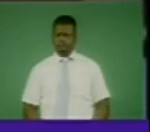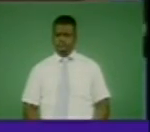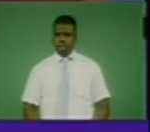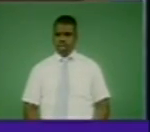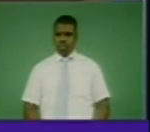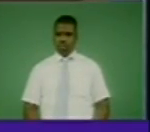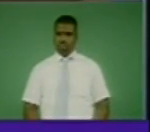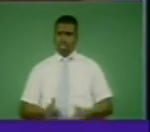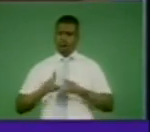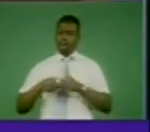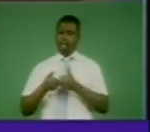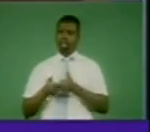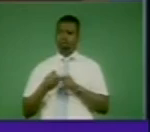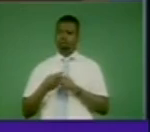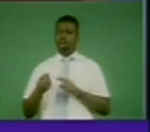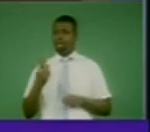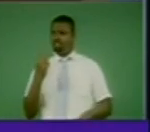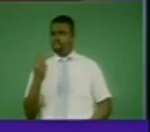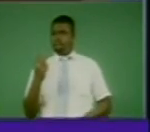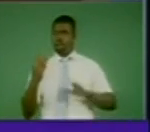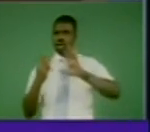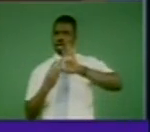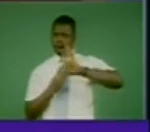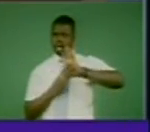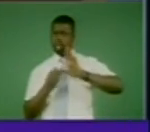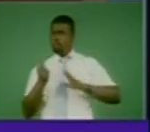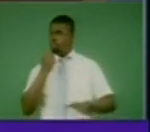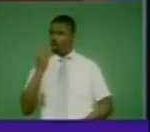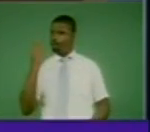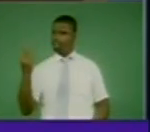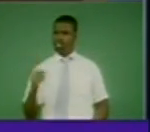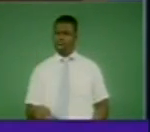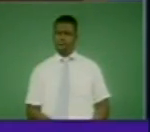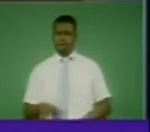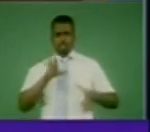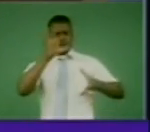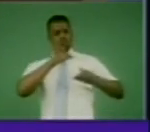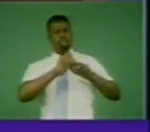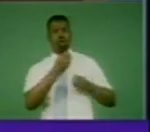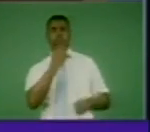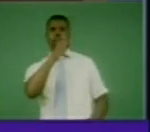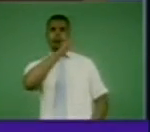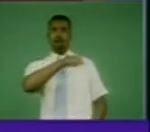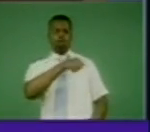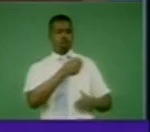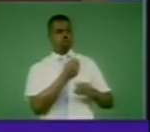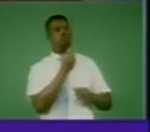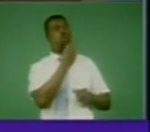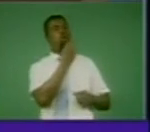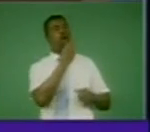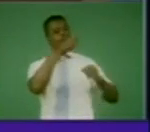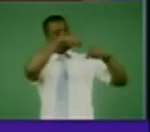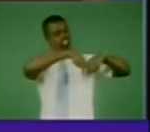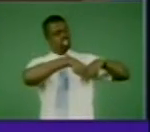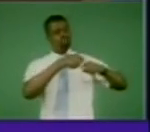ya 208A yenye kura mbili. Jumla ya kura za ndio, kura ya chini ni